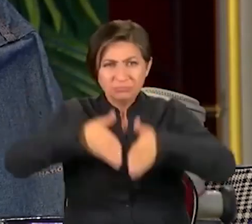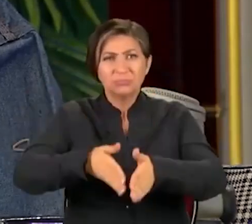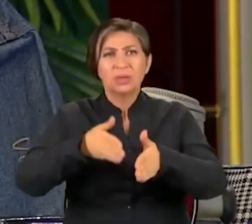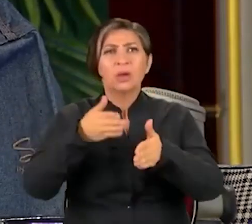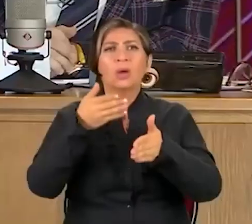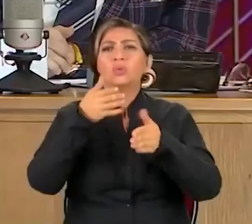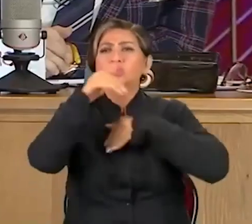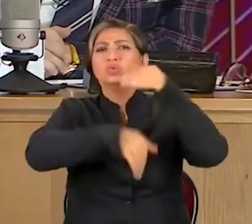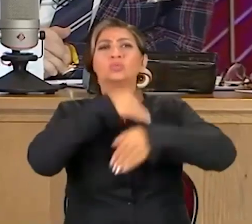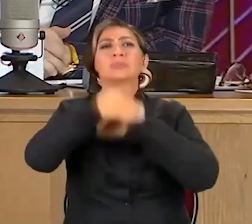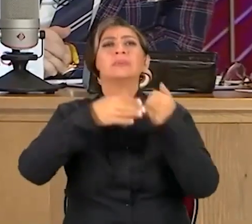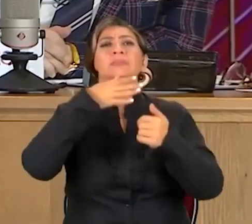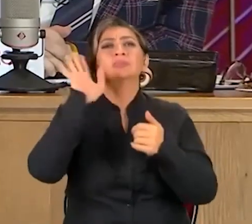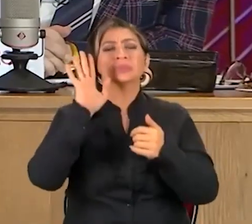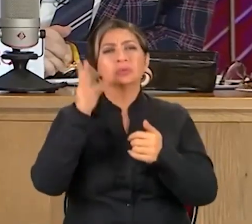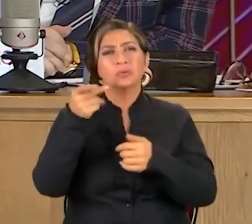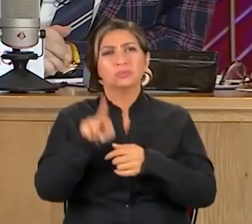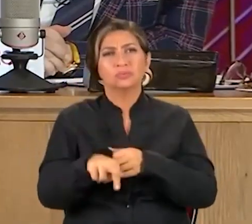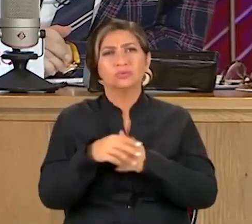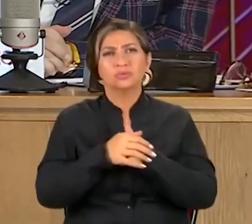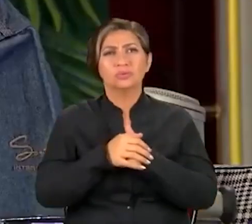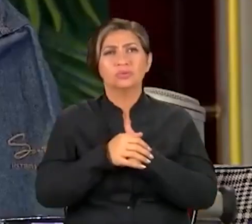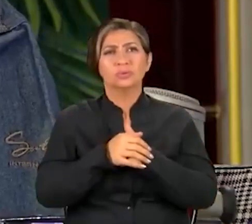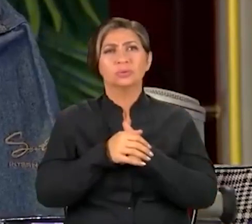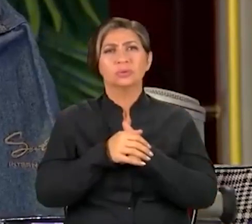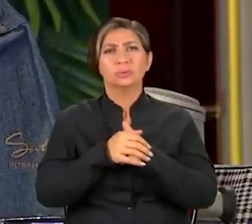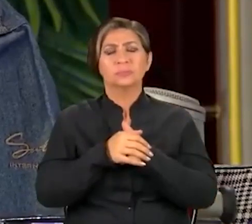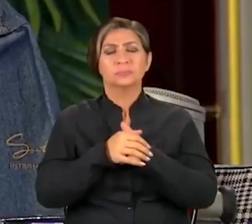bilmeyince öyle bir durum olmuş.